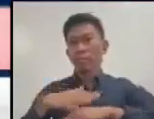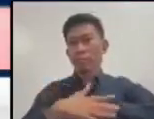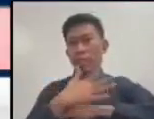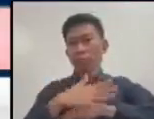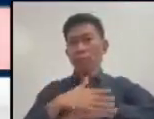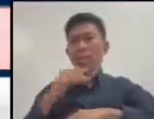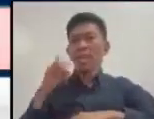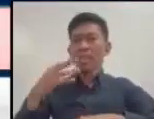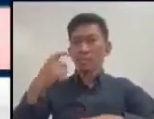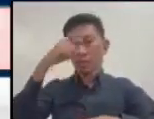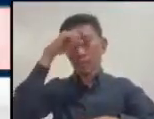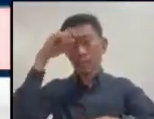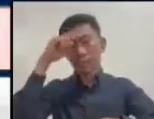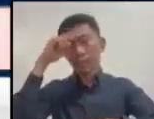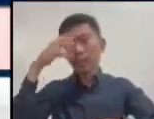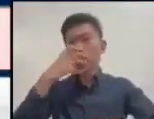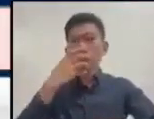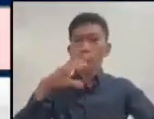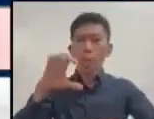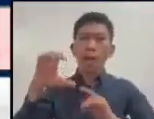nagkakaroon kagad dyan ng reaction,